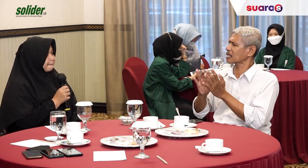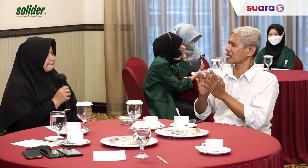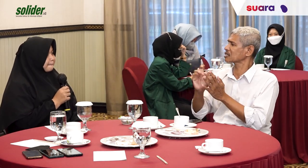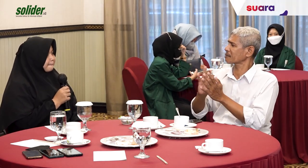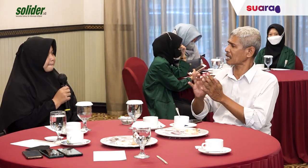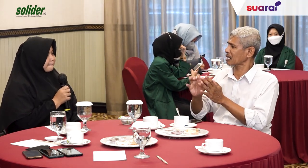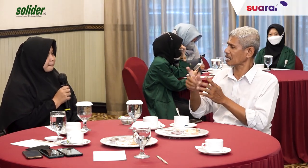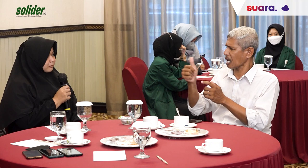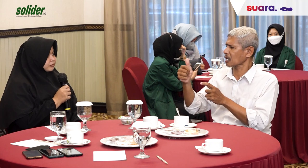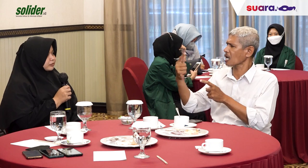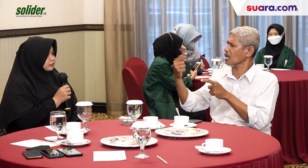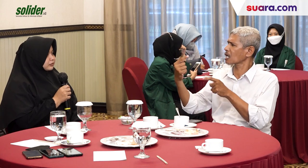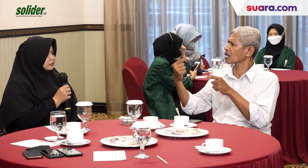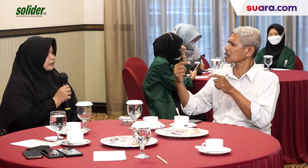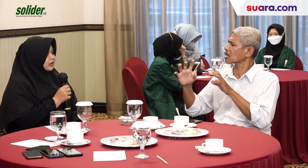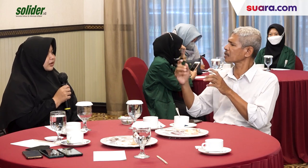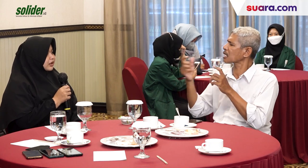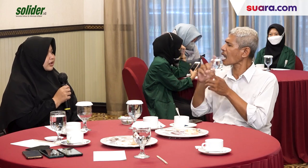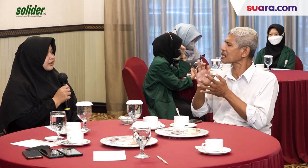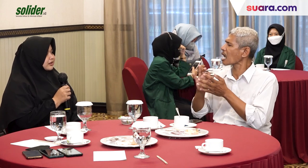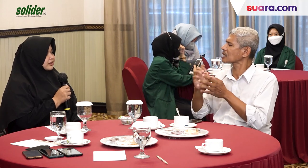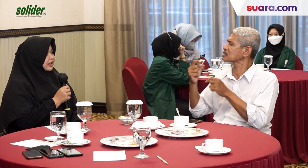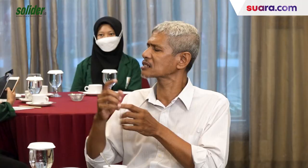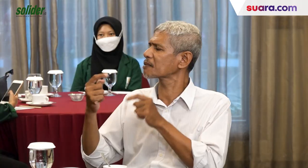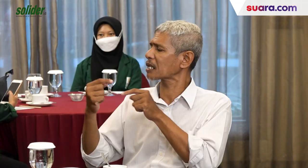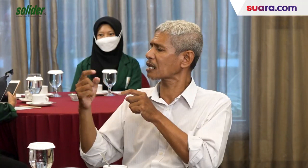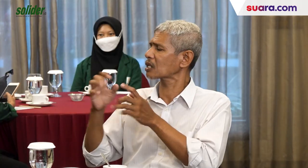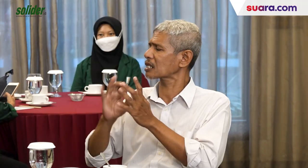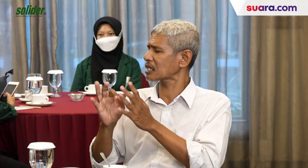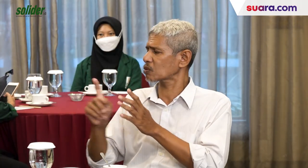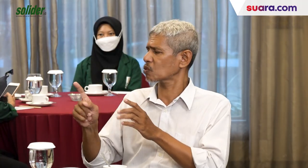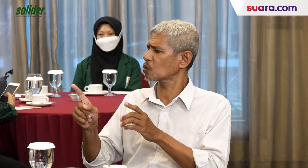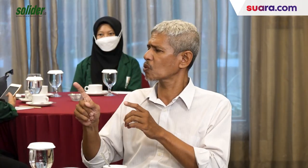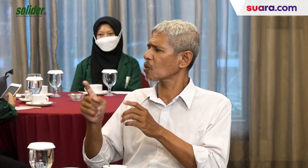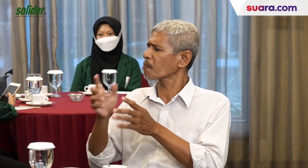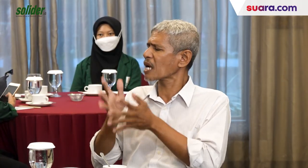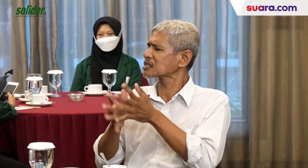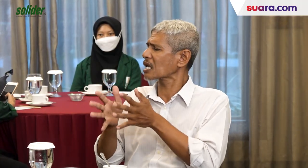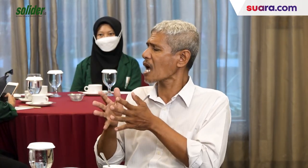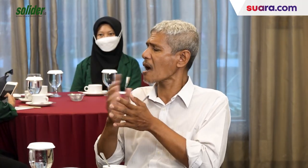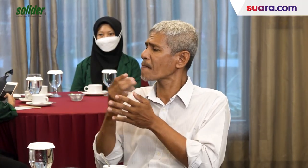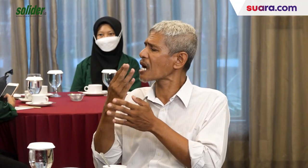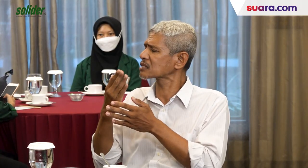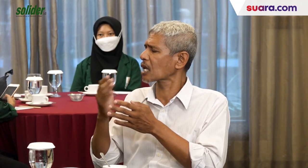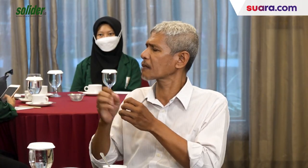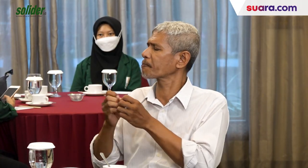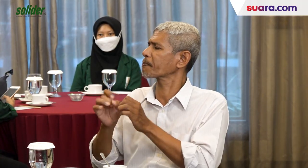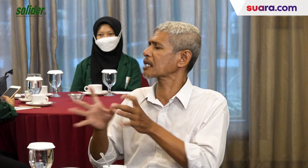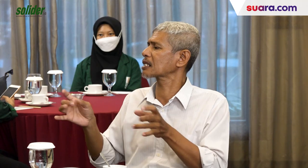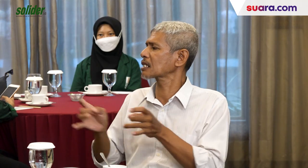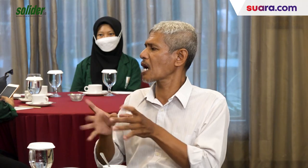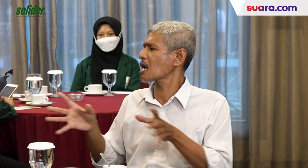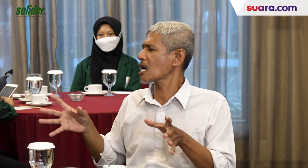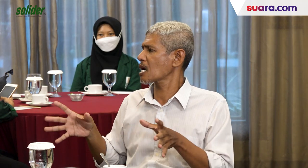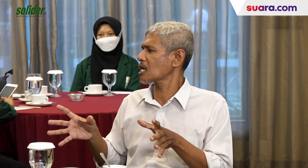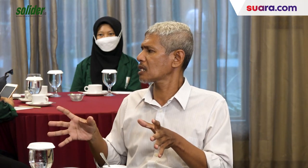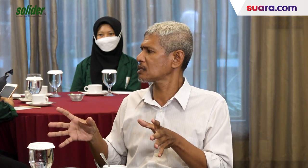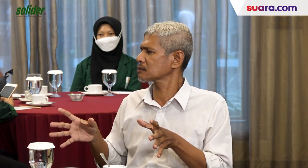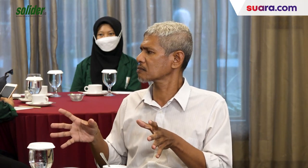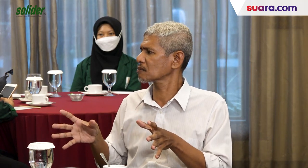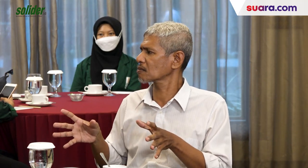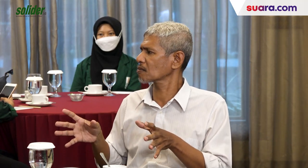bertambah Hai nah harapannya itu setiap kali berhadapan dengan hukum ada